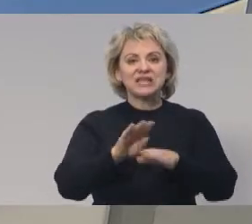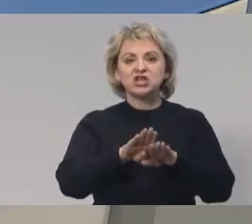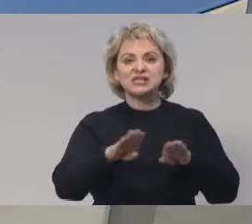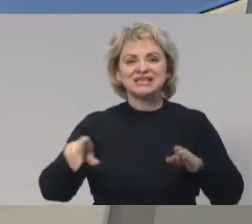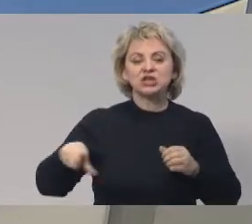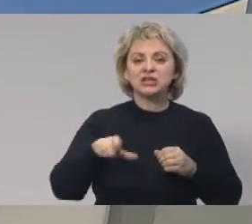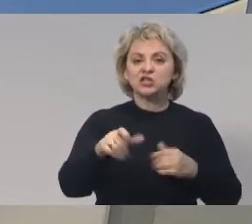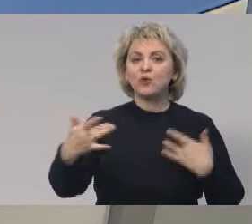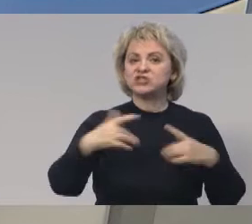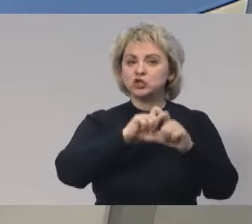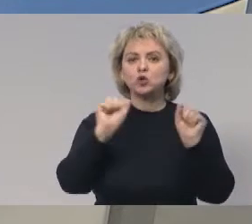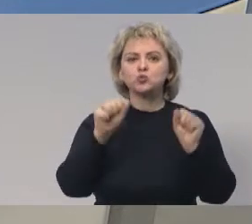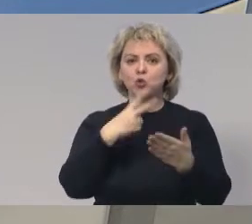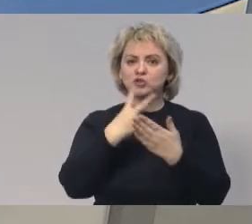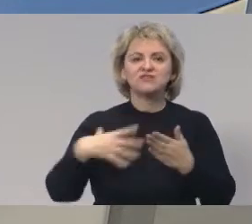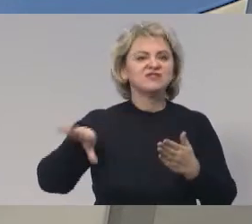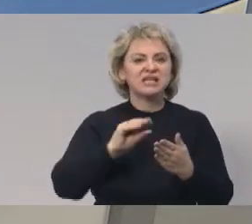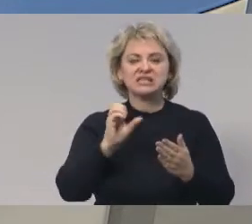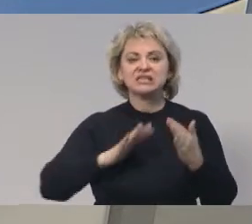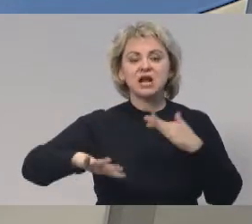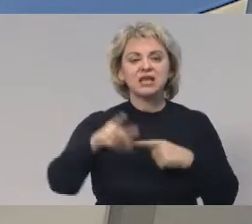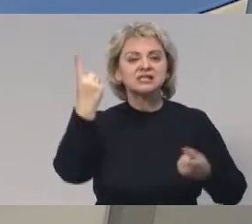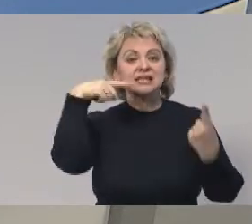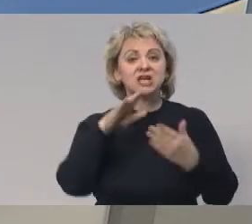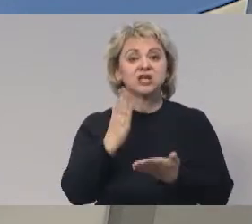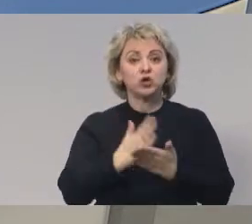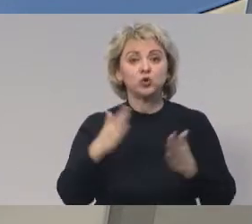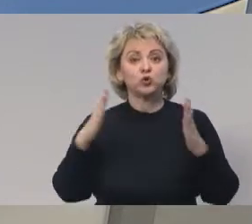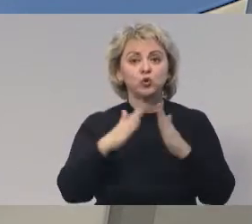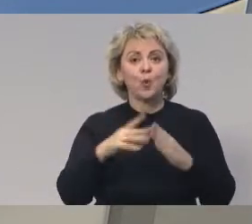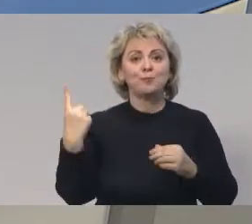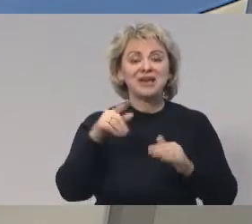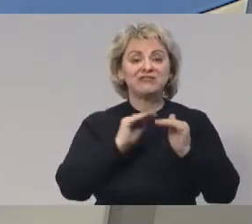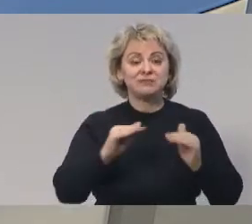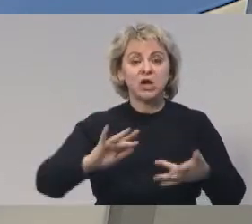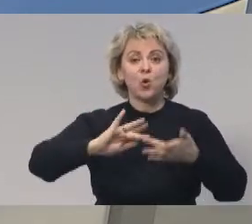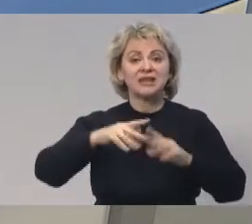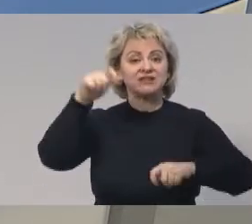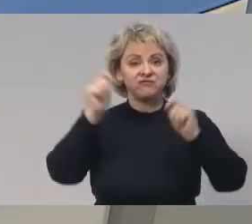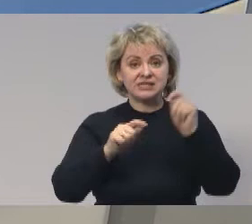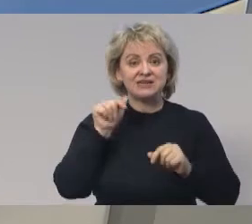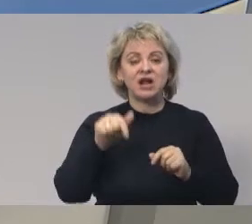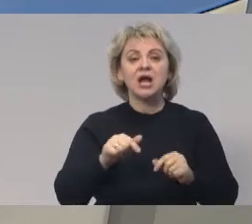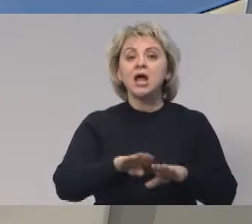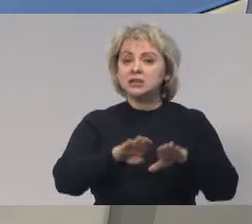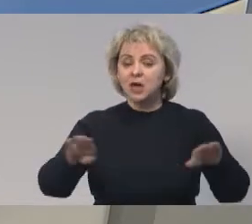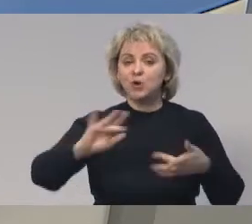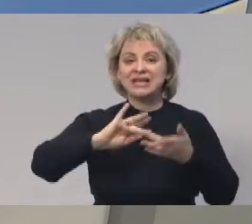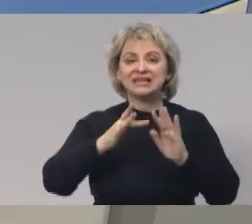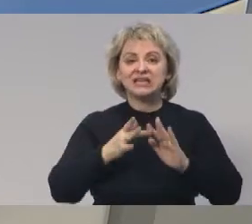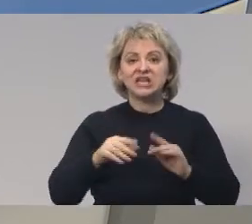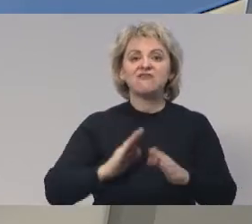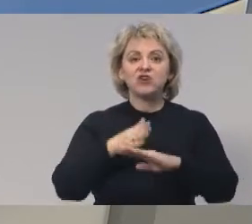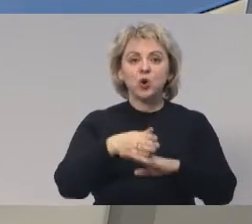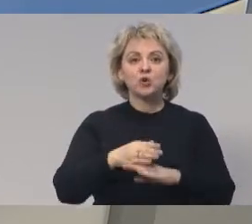Спектакли на сценах донских театров сможет увидеть вся страна. «Сказка идет в дом» с первым детским онлайн-фестивалем. На подмостке